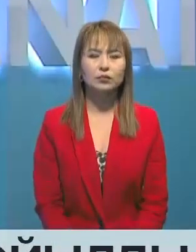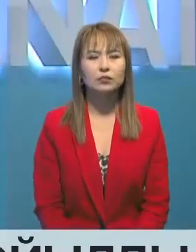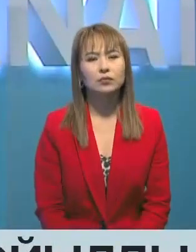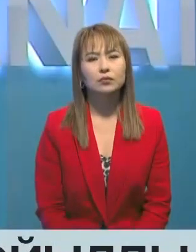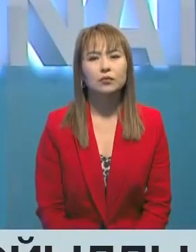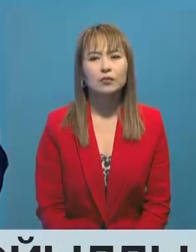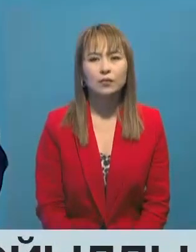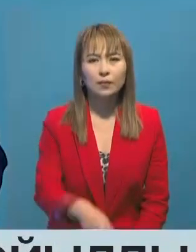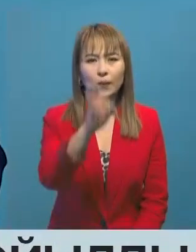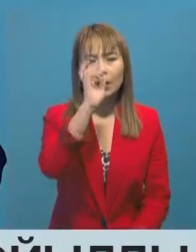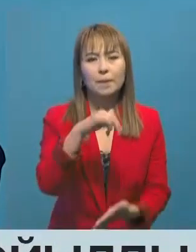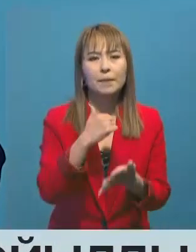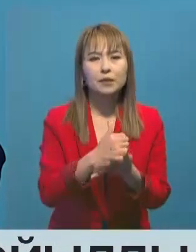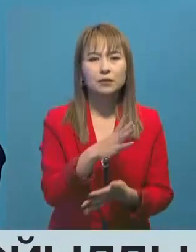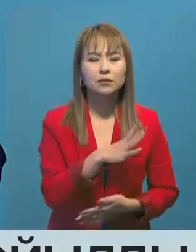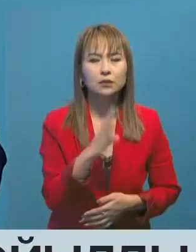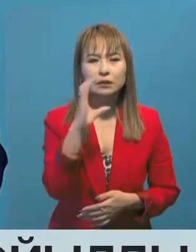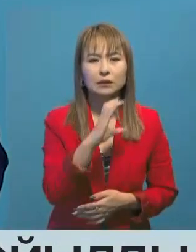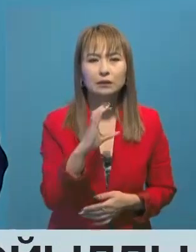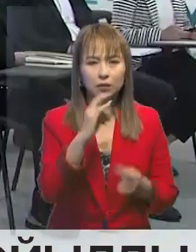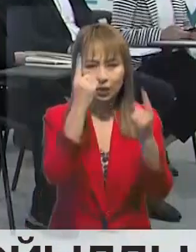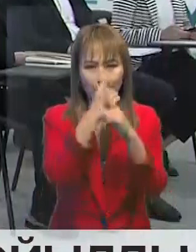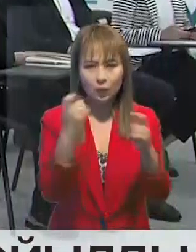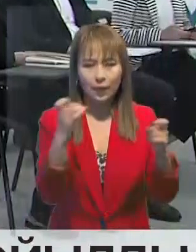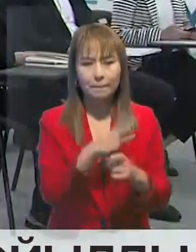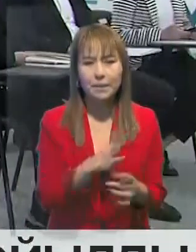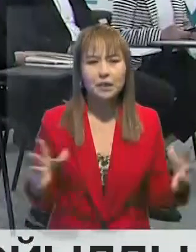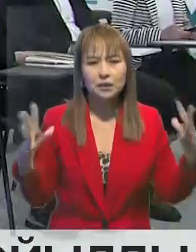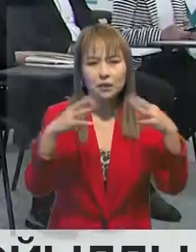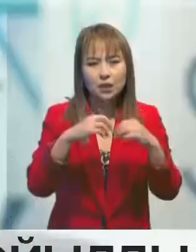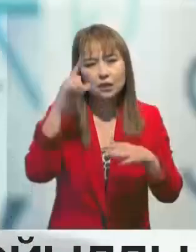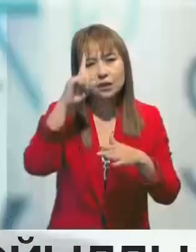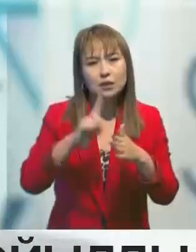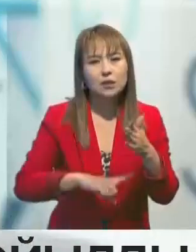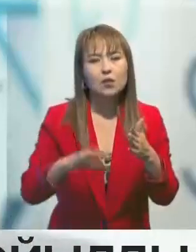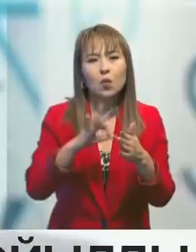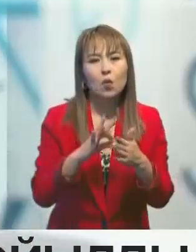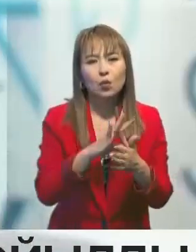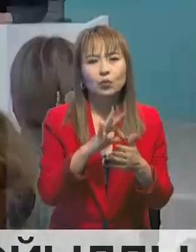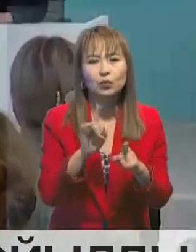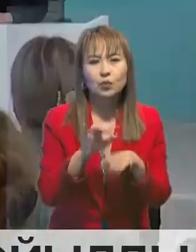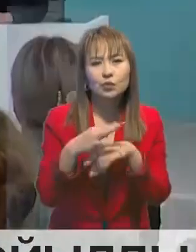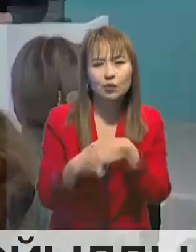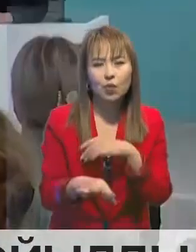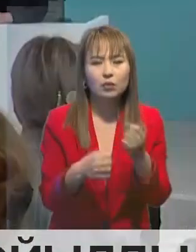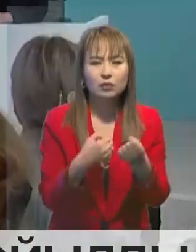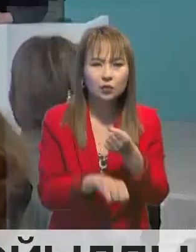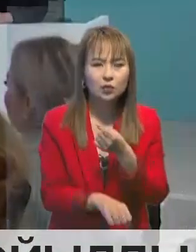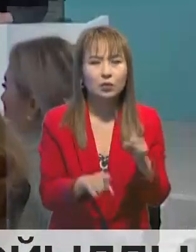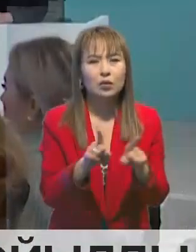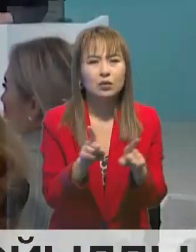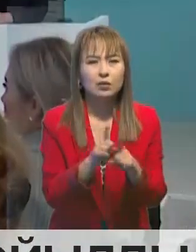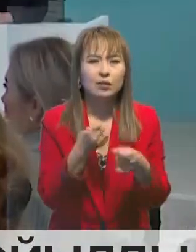Мемлекет басшысының биылғы қыркүйекте айтылған жолдауында бірыңғай сенім телефонын ұйымдастыруды зорлық, зомбылықты буллингке тап